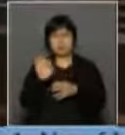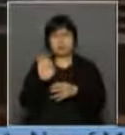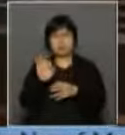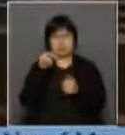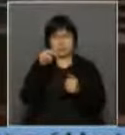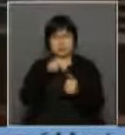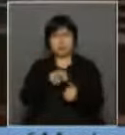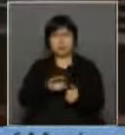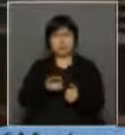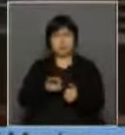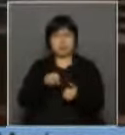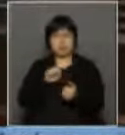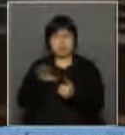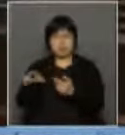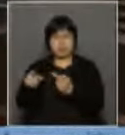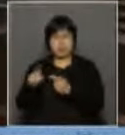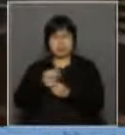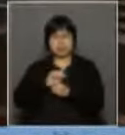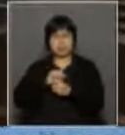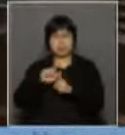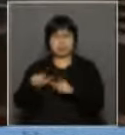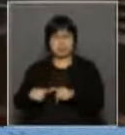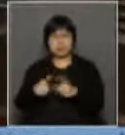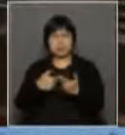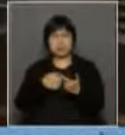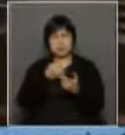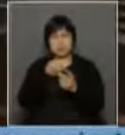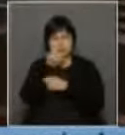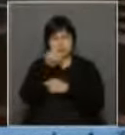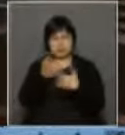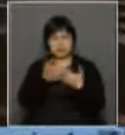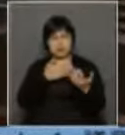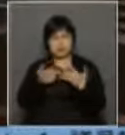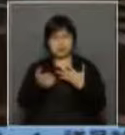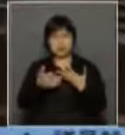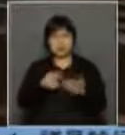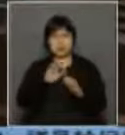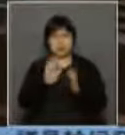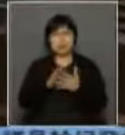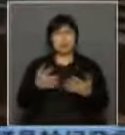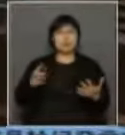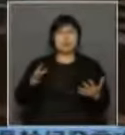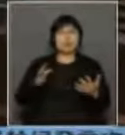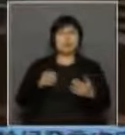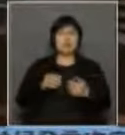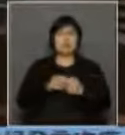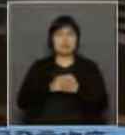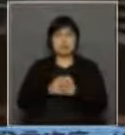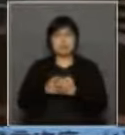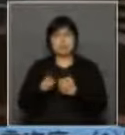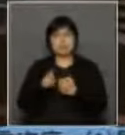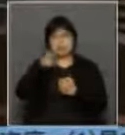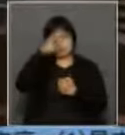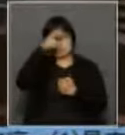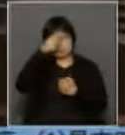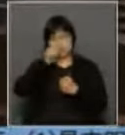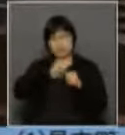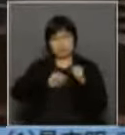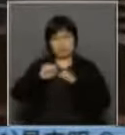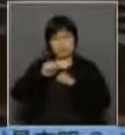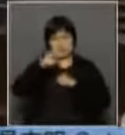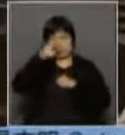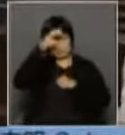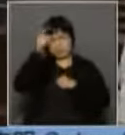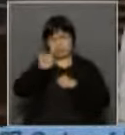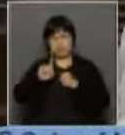通知啲自己人、冇單一聲會有咁嘅事案發生，令大家措手不及，呢啲係乜嘢嘅政府所為？乜嘢嘅特首所